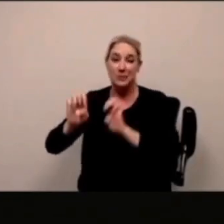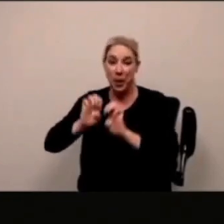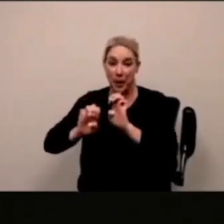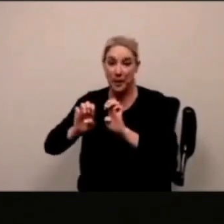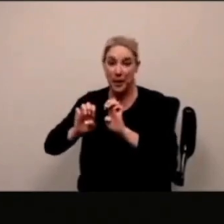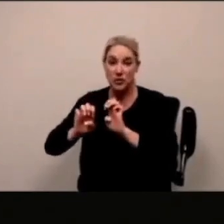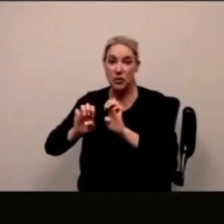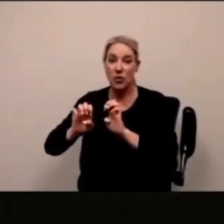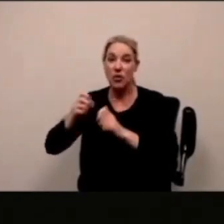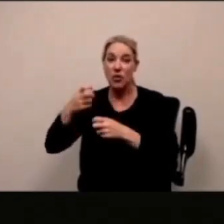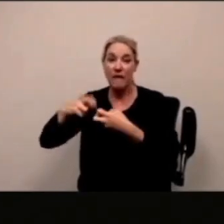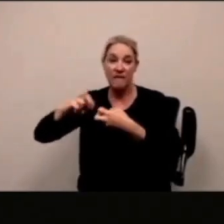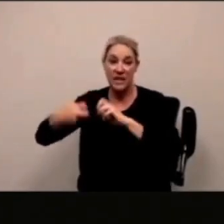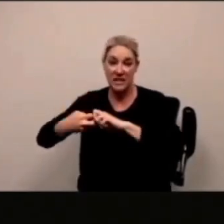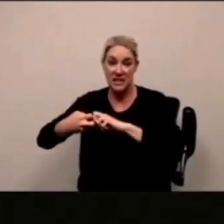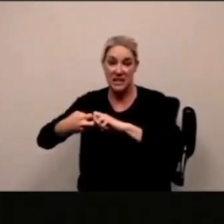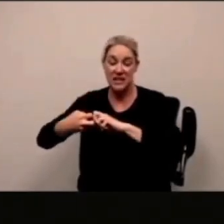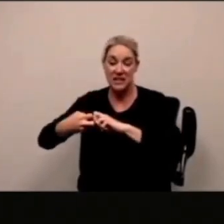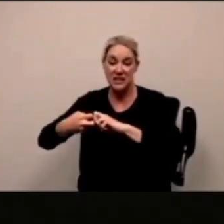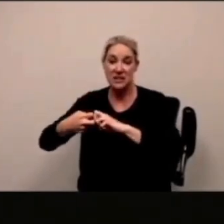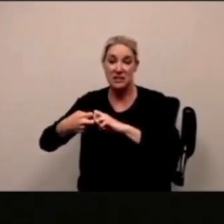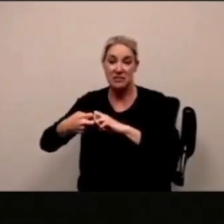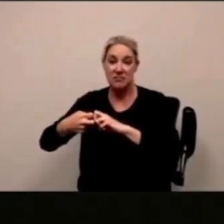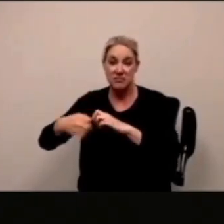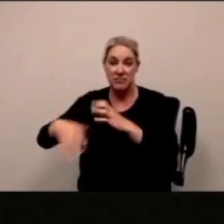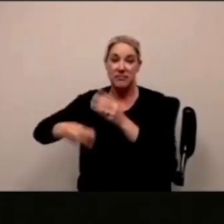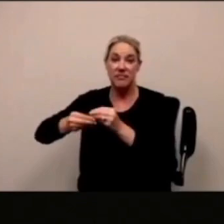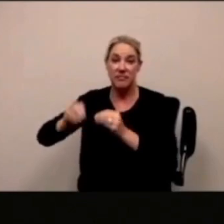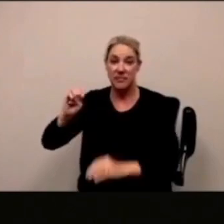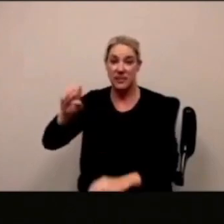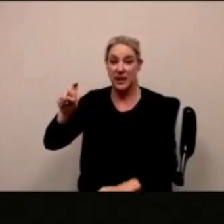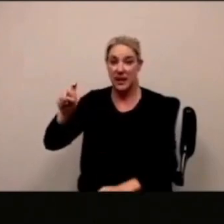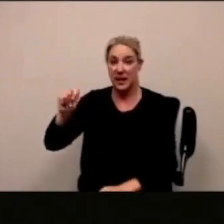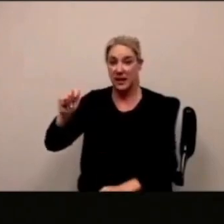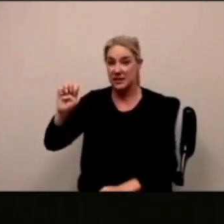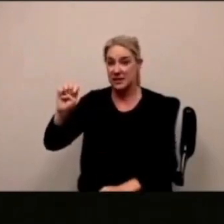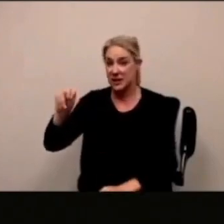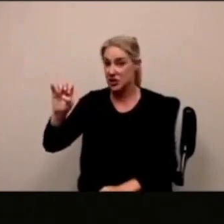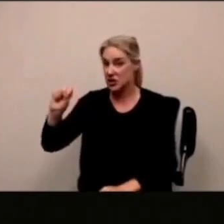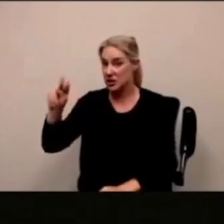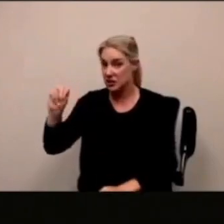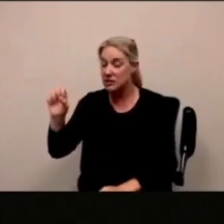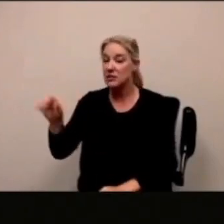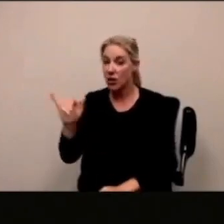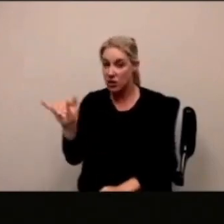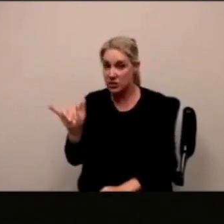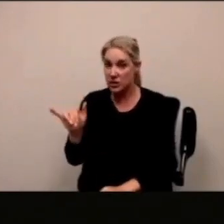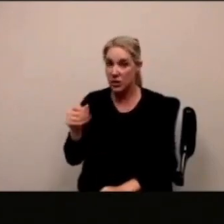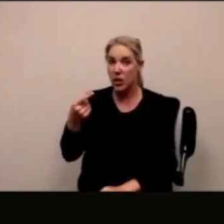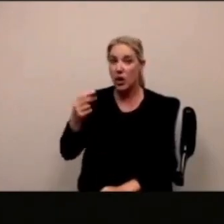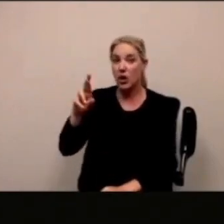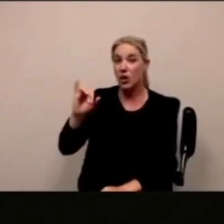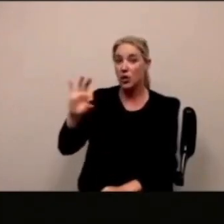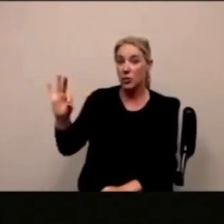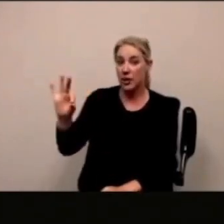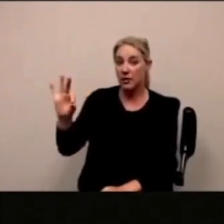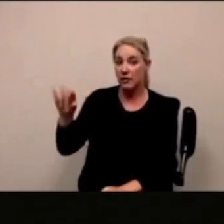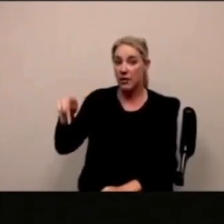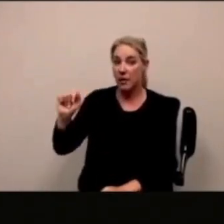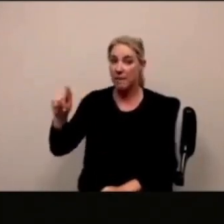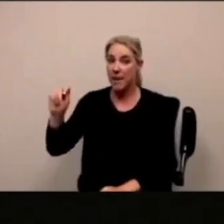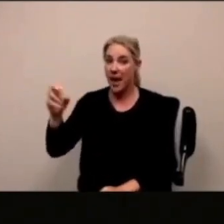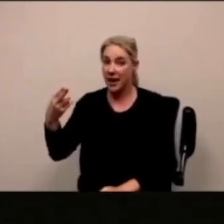このスクラッチコミュニティの中ではと色々なところ以外でもやっています他の物理エンジンの後拡張機能